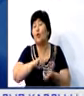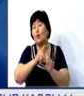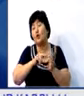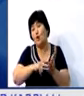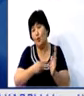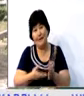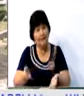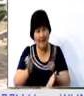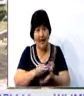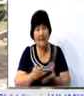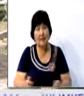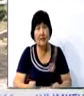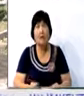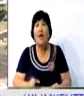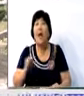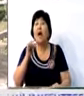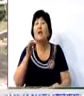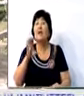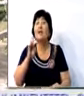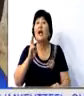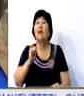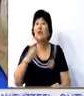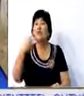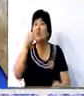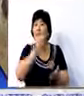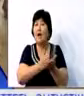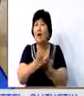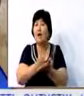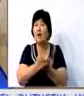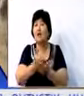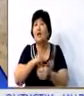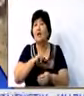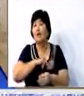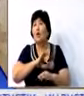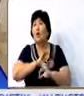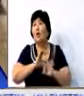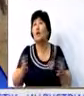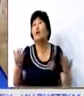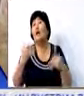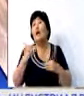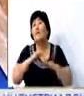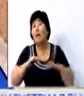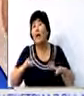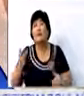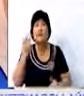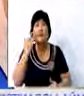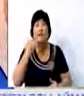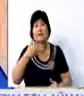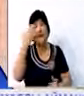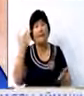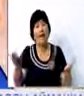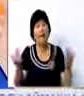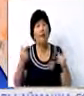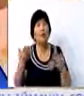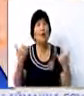жобасымен таныстырды. Арай Санрай 20 жылдан аса тарихы бар үздік демалыс орындарының бірі. Жылына 1000-ға жуық балғын жазғы демалысын осында өткізеді.